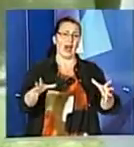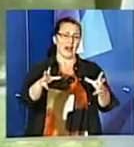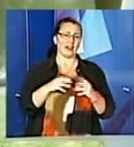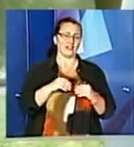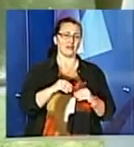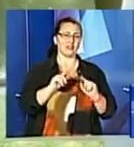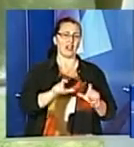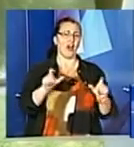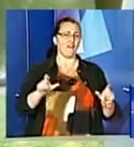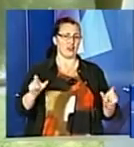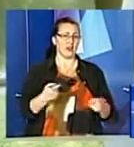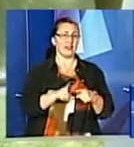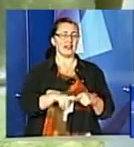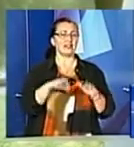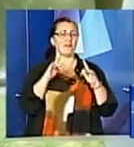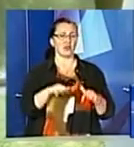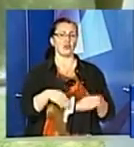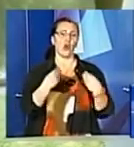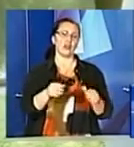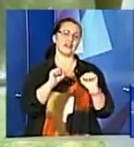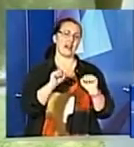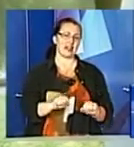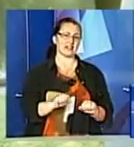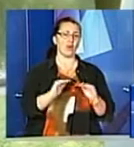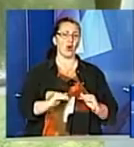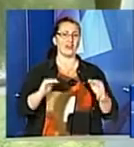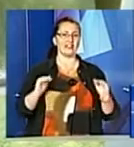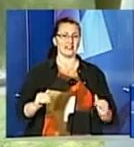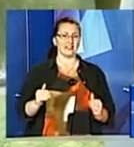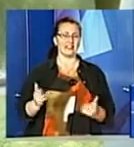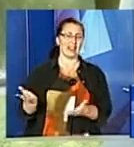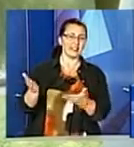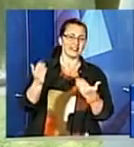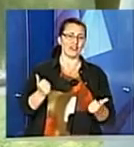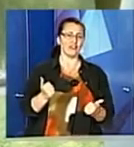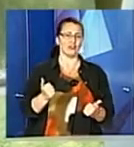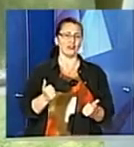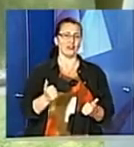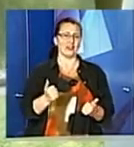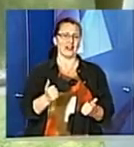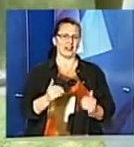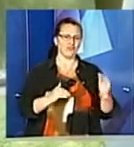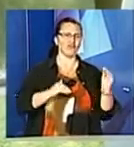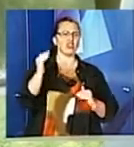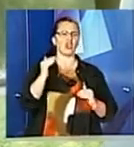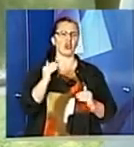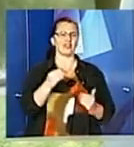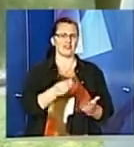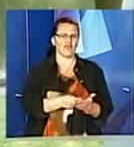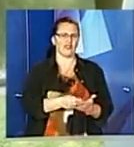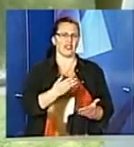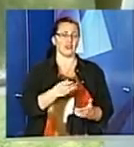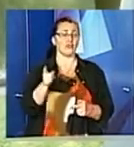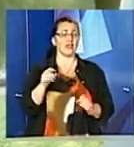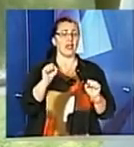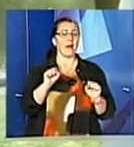Таке міроприємство, яке дає змогу дітей навернути до більш художньої, високих цінностей, і вони